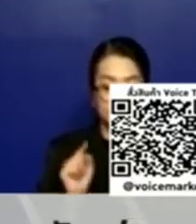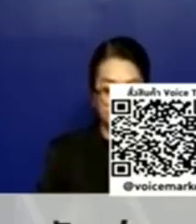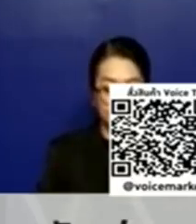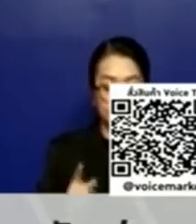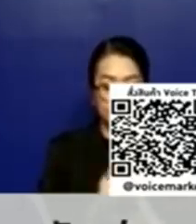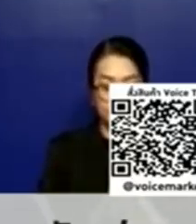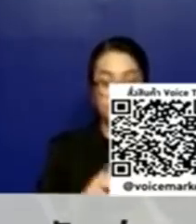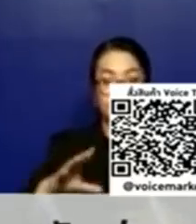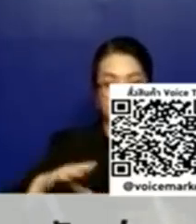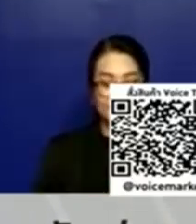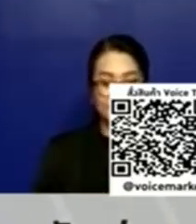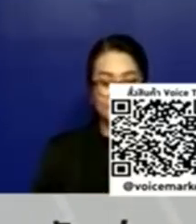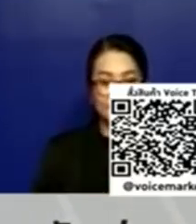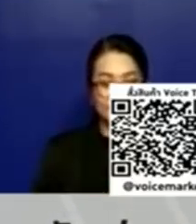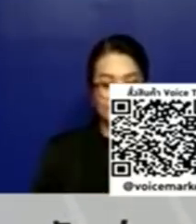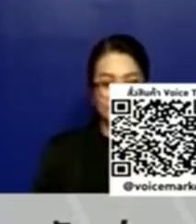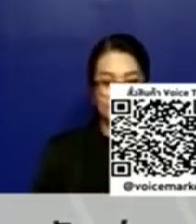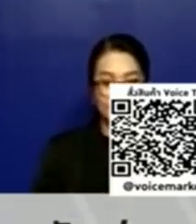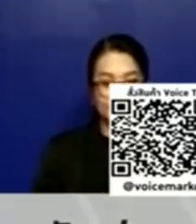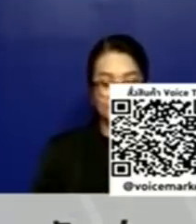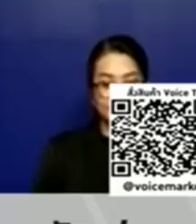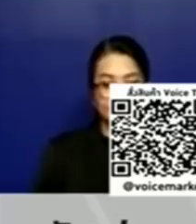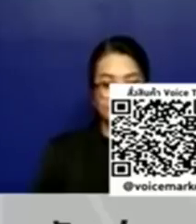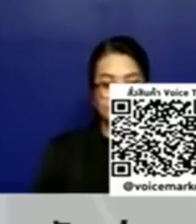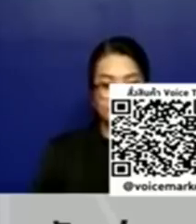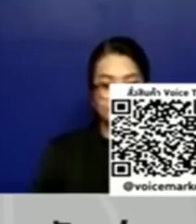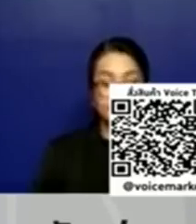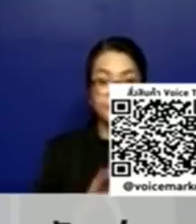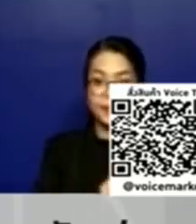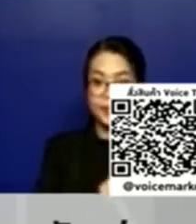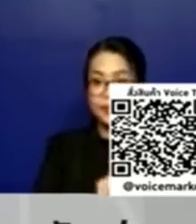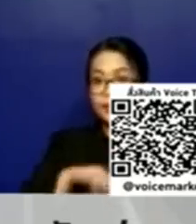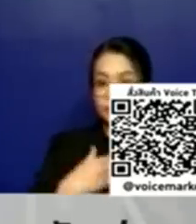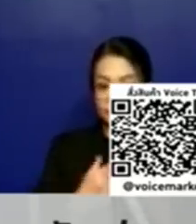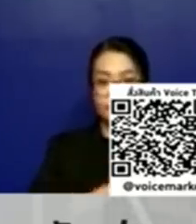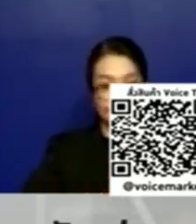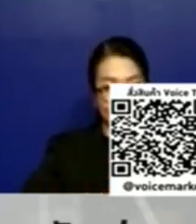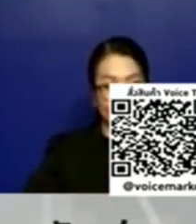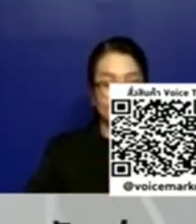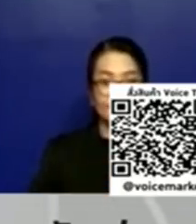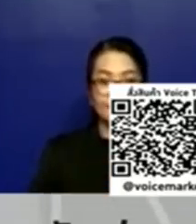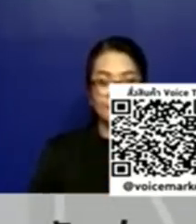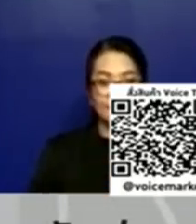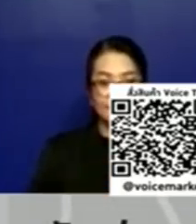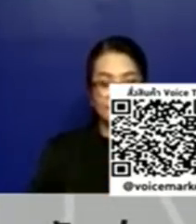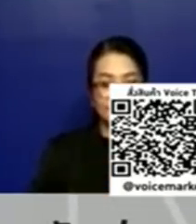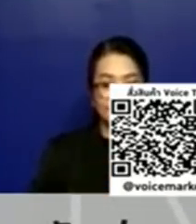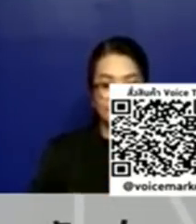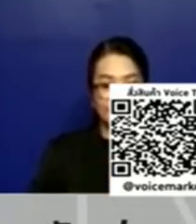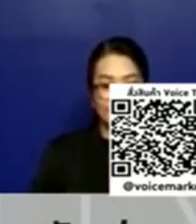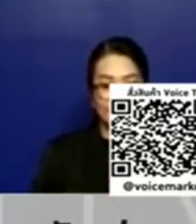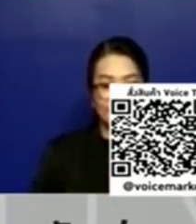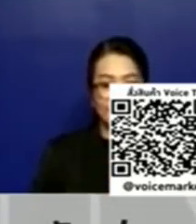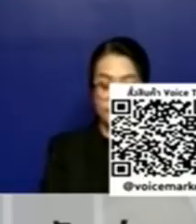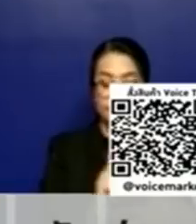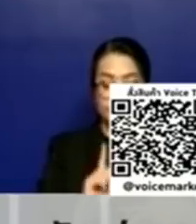อบอภิปรายไม่วางใจเนี่ยเพื่อจะเล่นการเมืองแค่นั้นแล้วก็ตอบไปแบบสักๆตอบไปแบบทรง ๆถามวัวตอบควายเยอะมาก คือไม่พูด